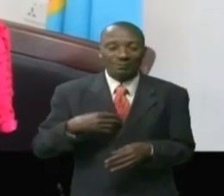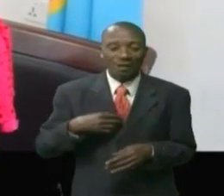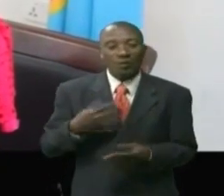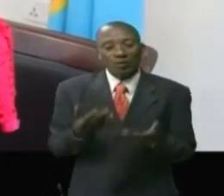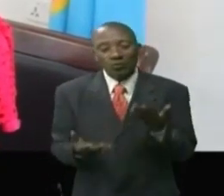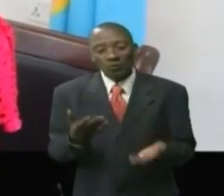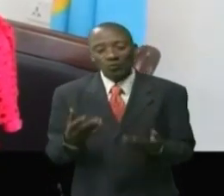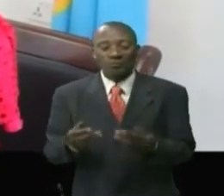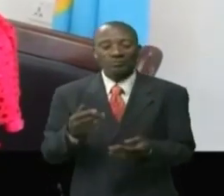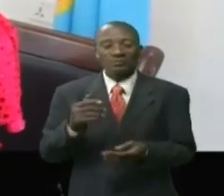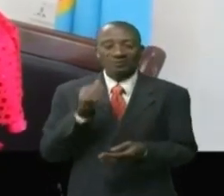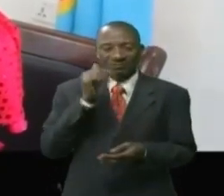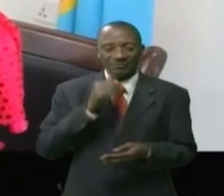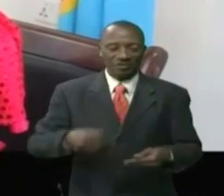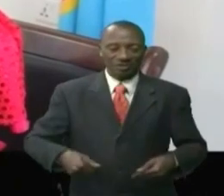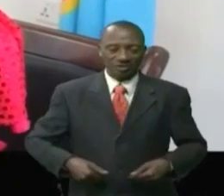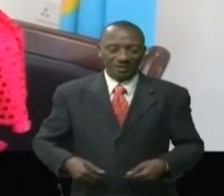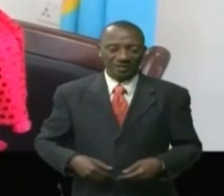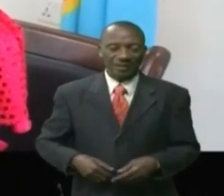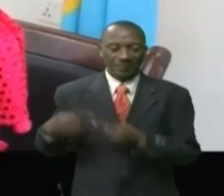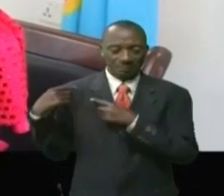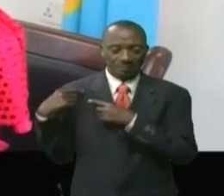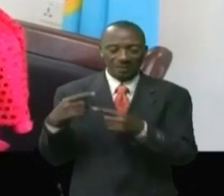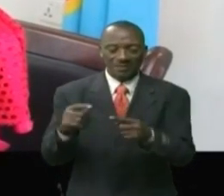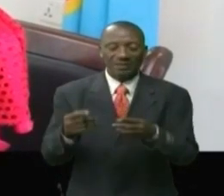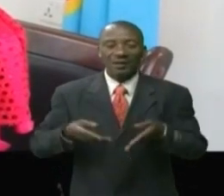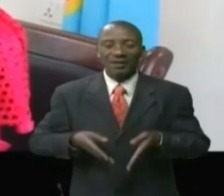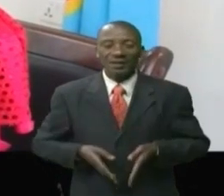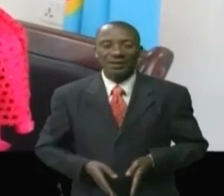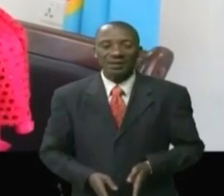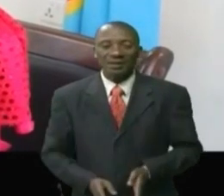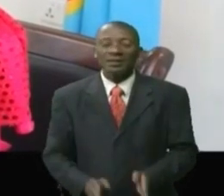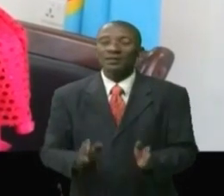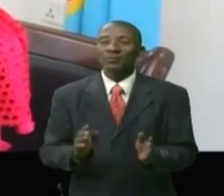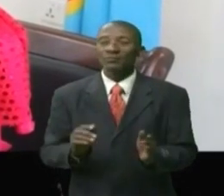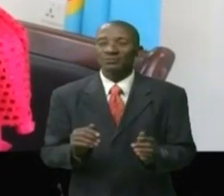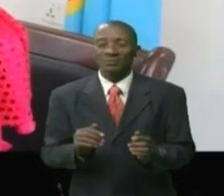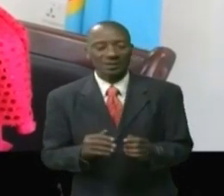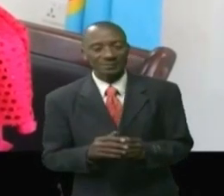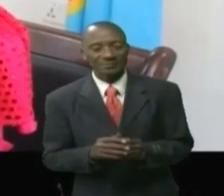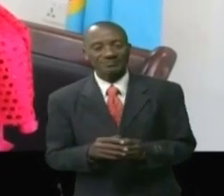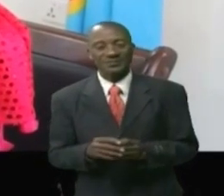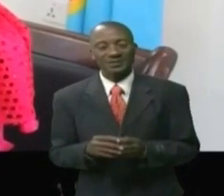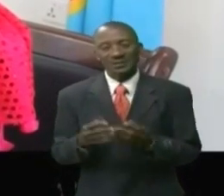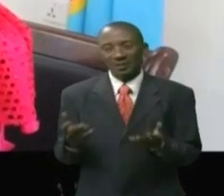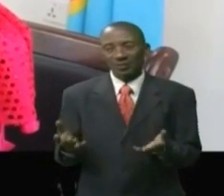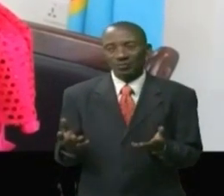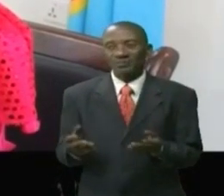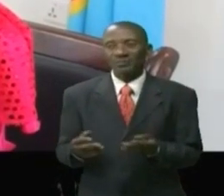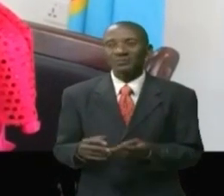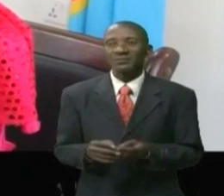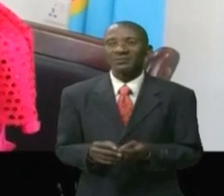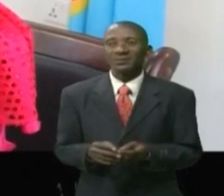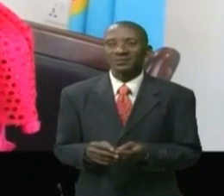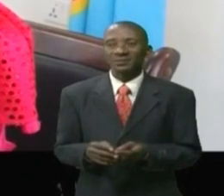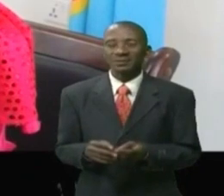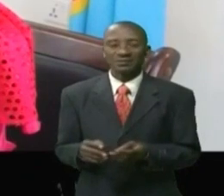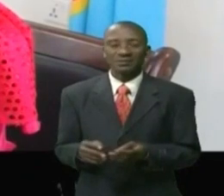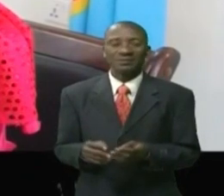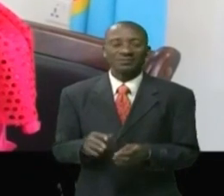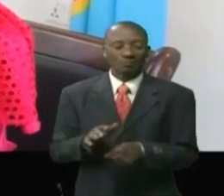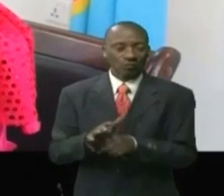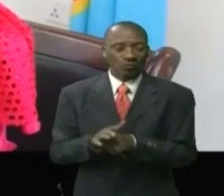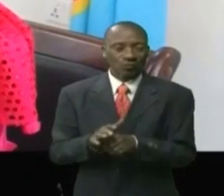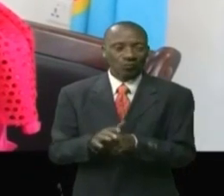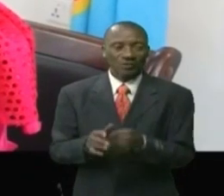Maputo qui à son article 14 alinéa 2 C autorise l'avortement dans